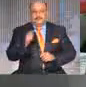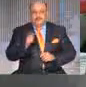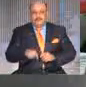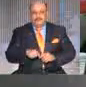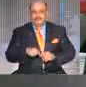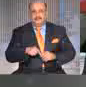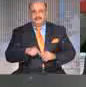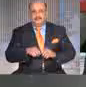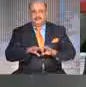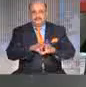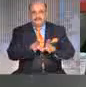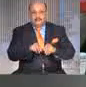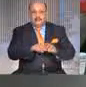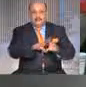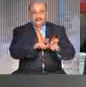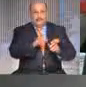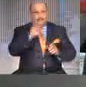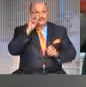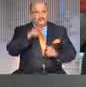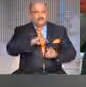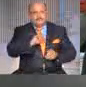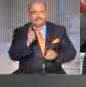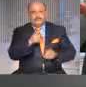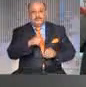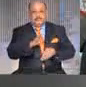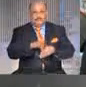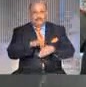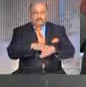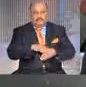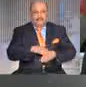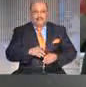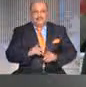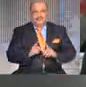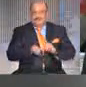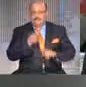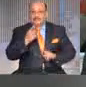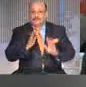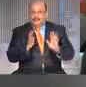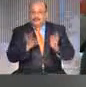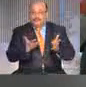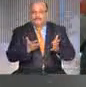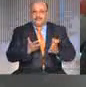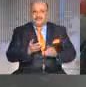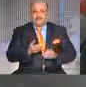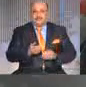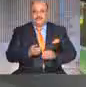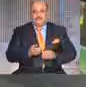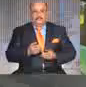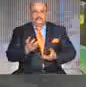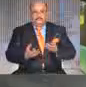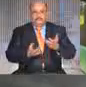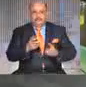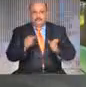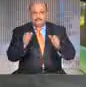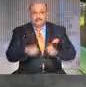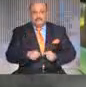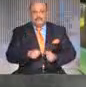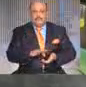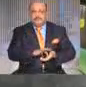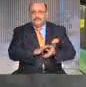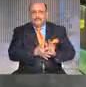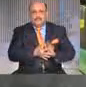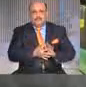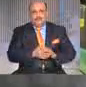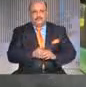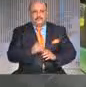الثالث حاجة الأكلات التقليدية اللي بدأت تندثر اللي هي تعتمد على زيت الزيتون. زيت الزيتون من الشجرة